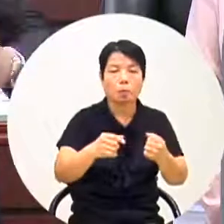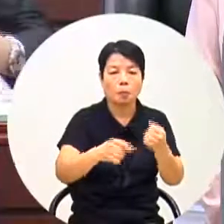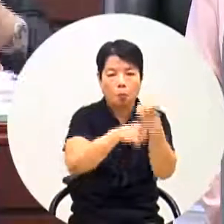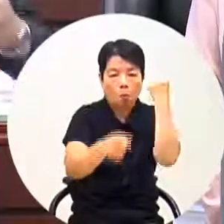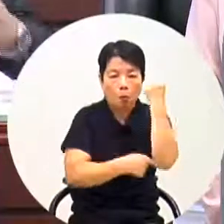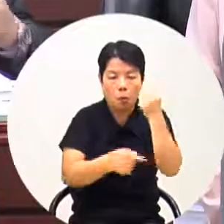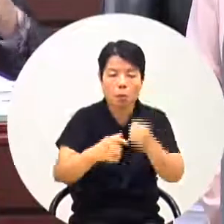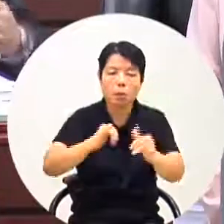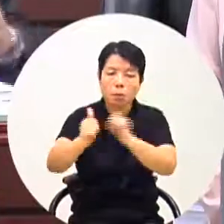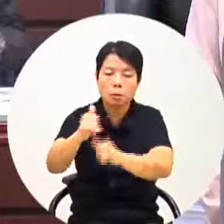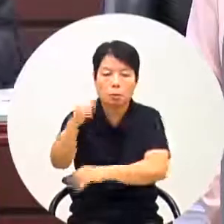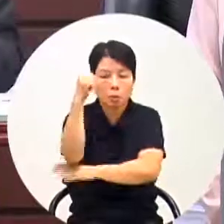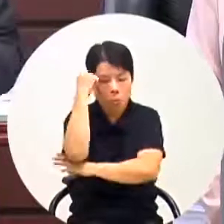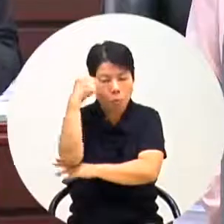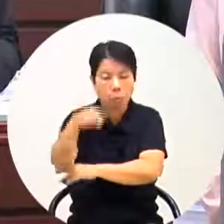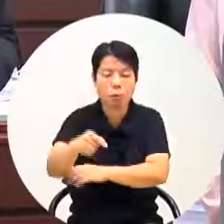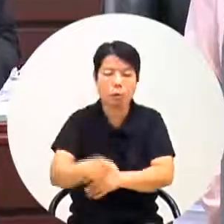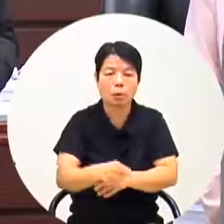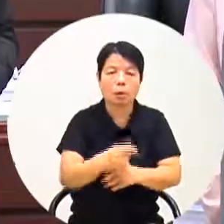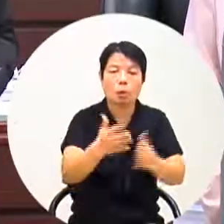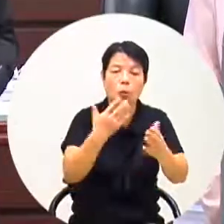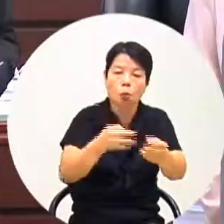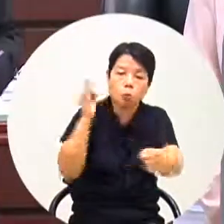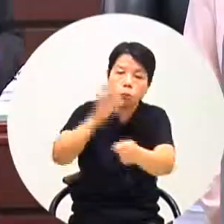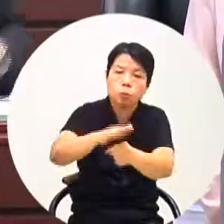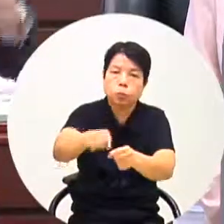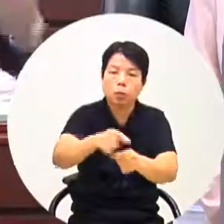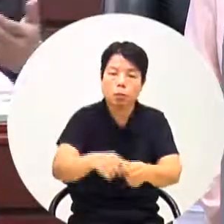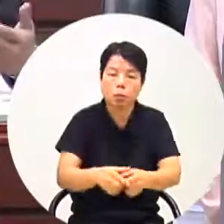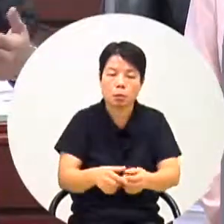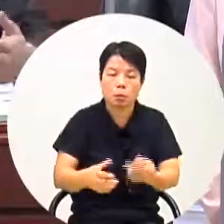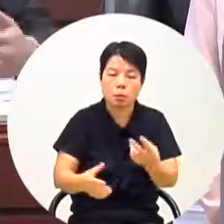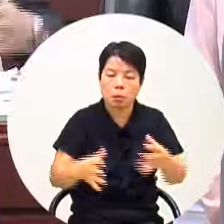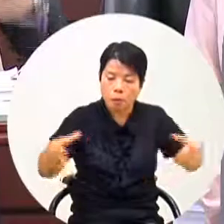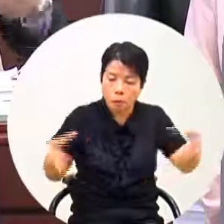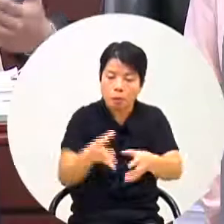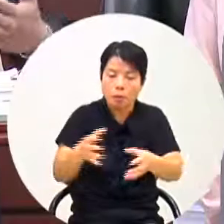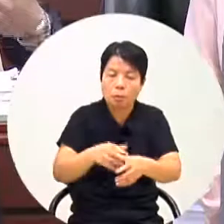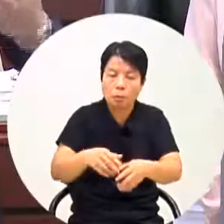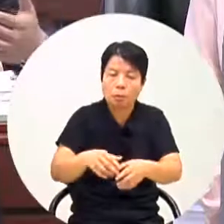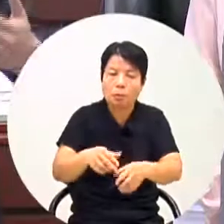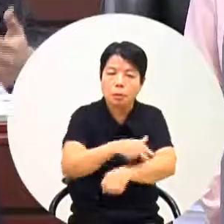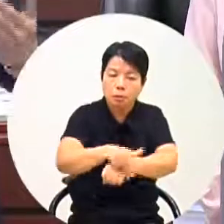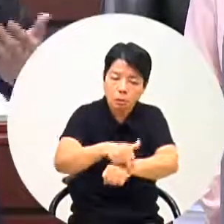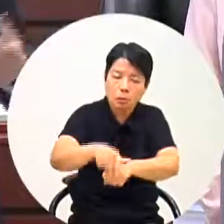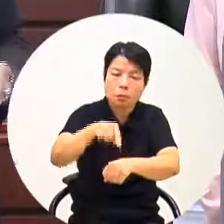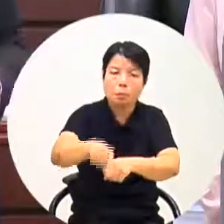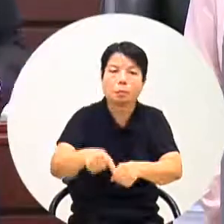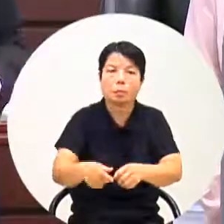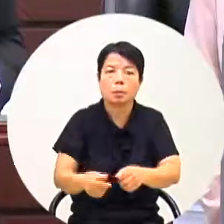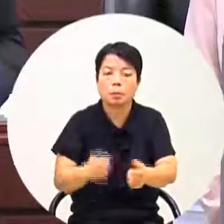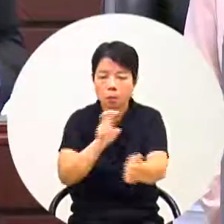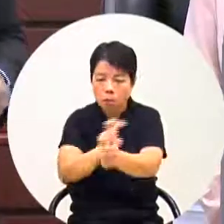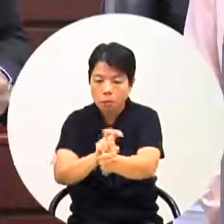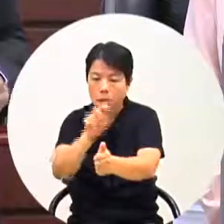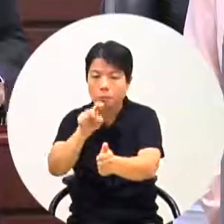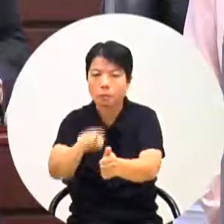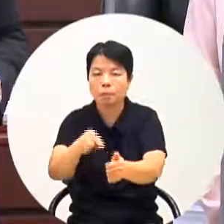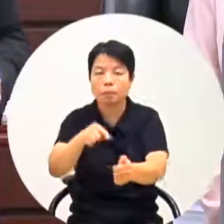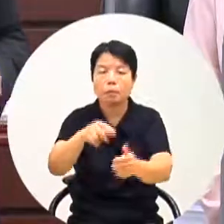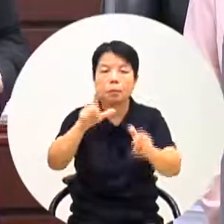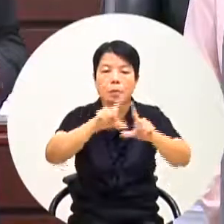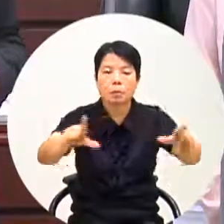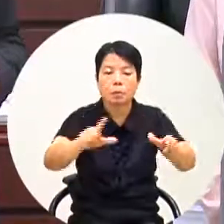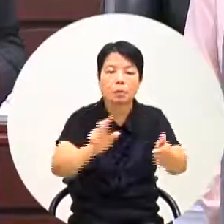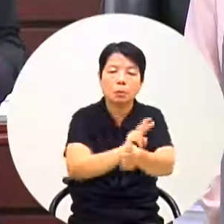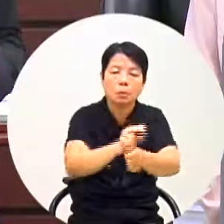住宅或者是租金补贴等等，这个到时候也会一并去提供出来，来设计一套机制来去照顾我们这些大林埔凤鼻头地区